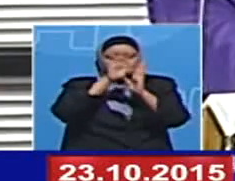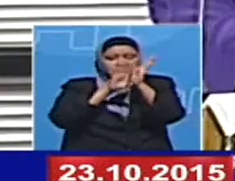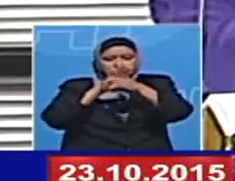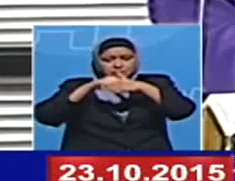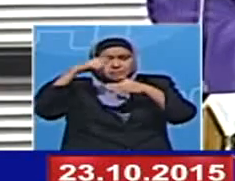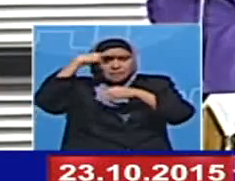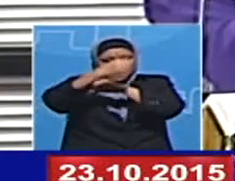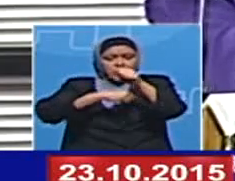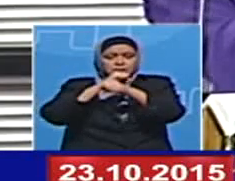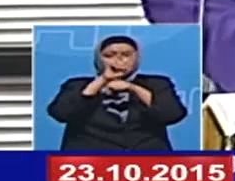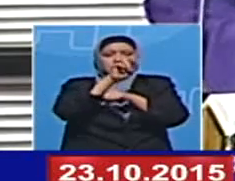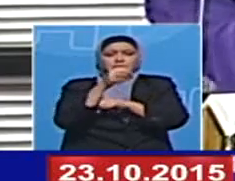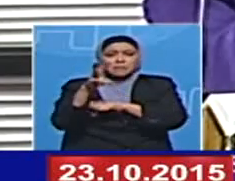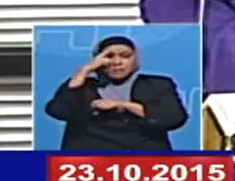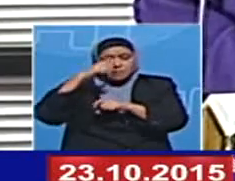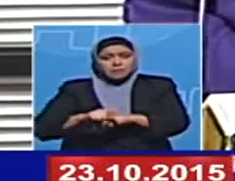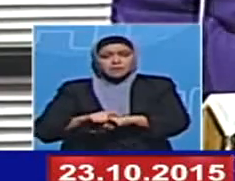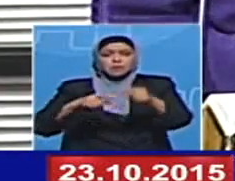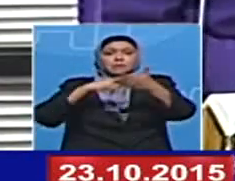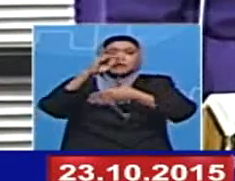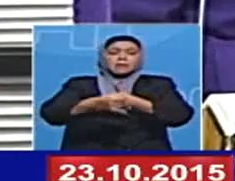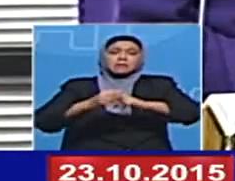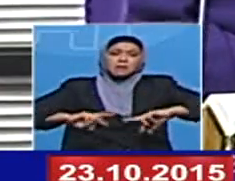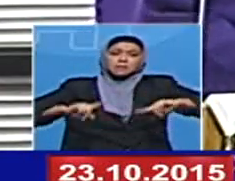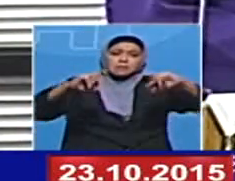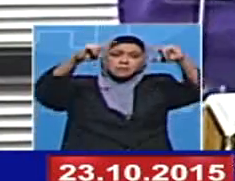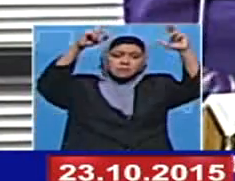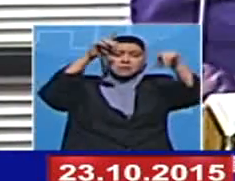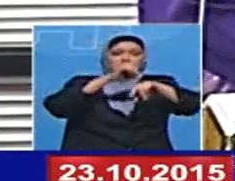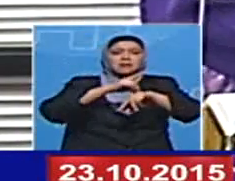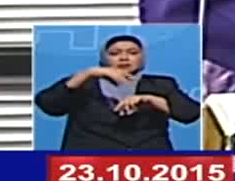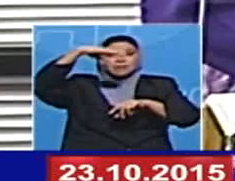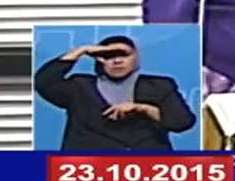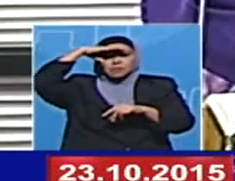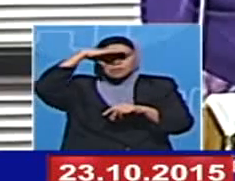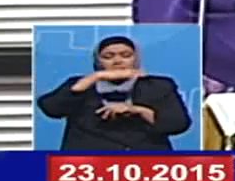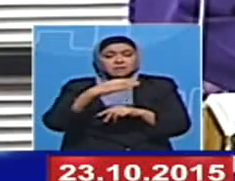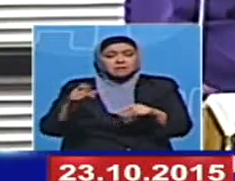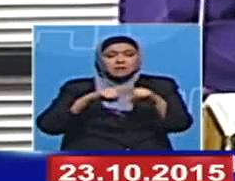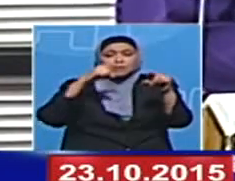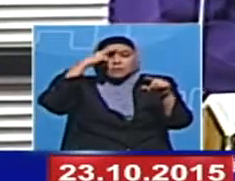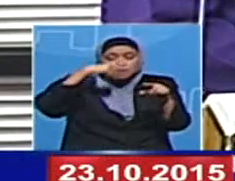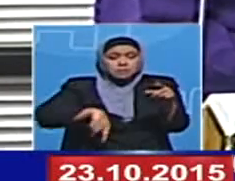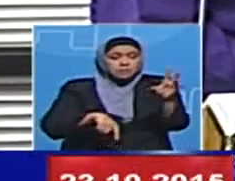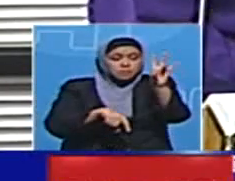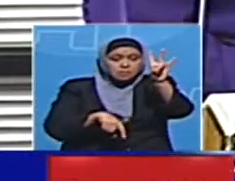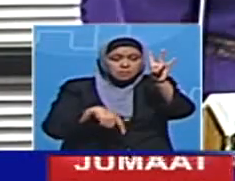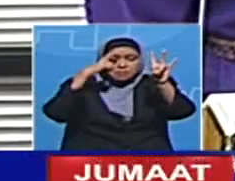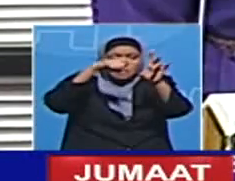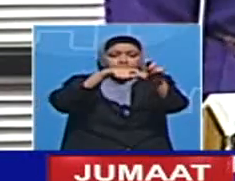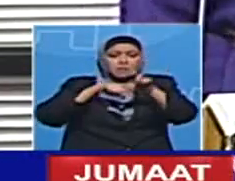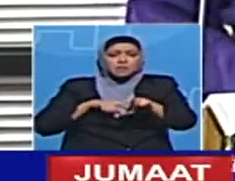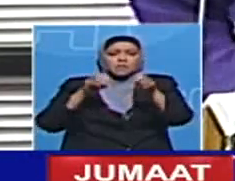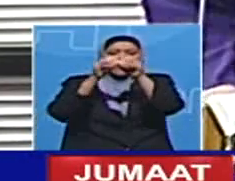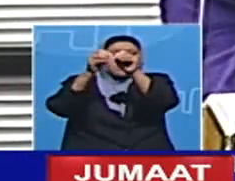tahun 2016 bagi projek rapid komleks di pengarang Johor ketujuh untuk menarik lebih banyak pelaburan